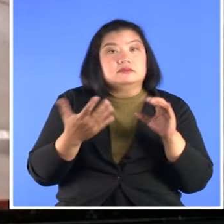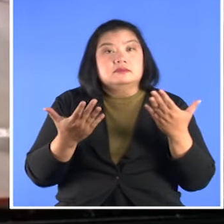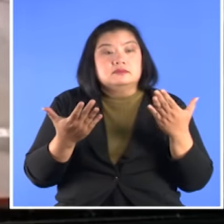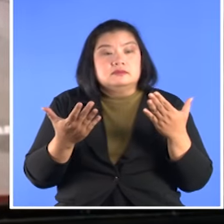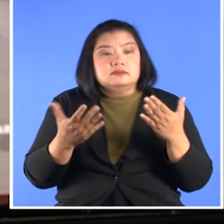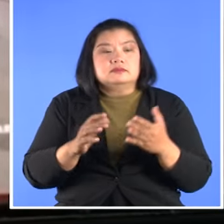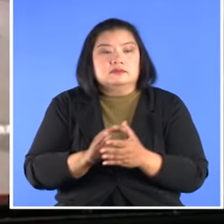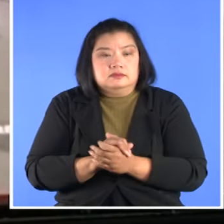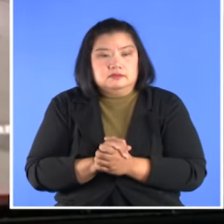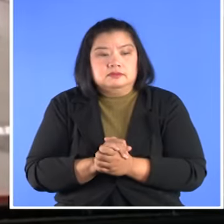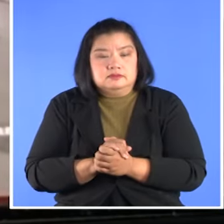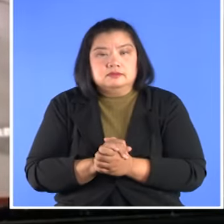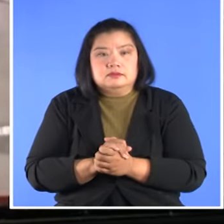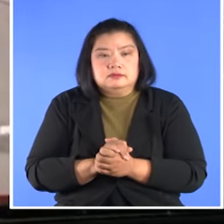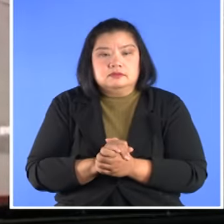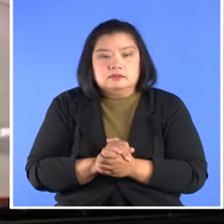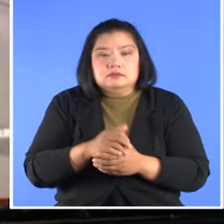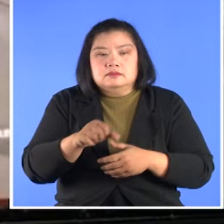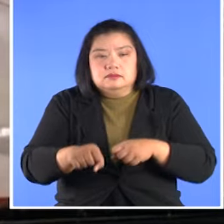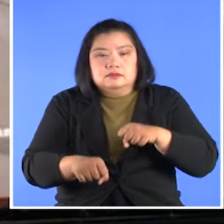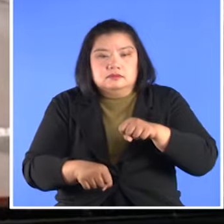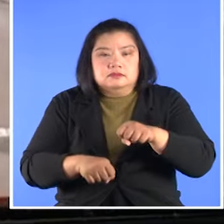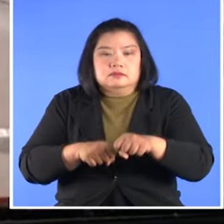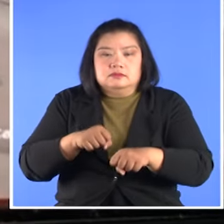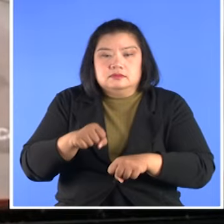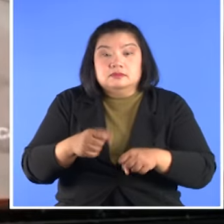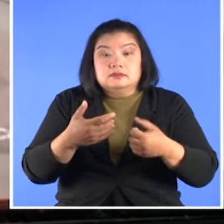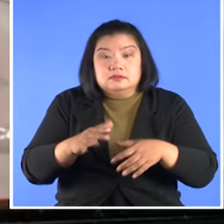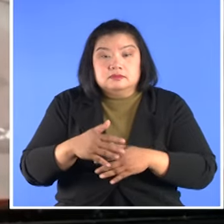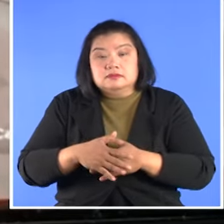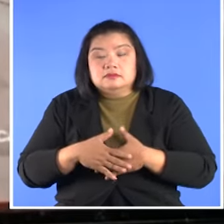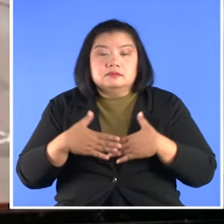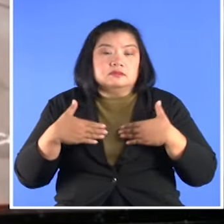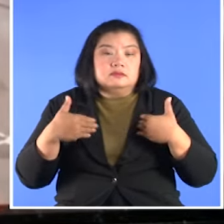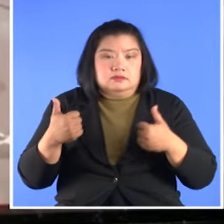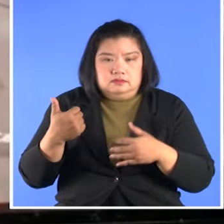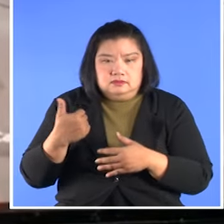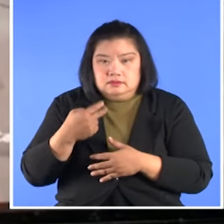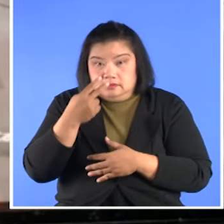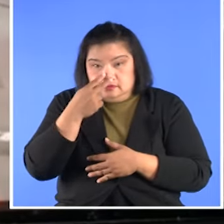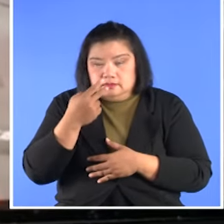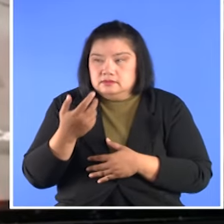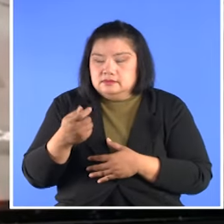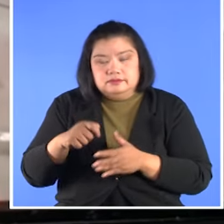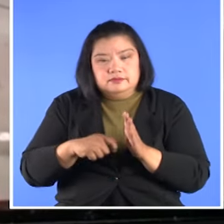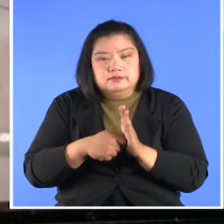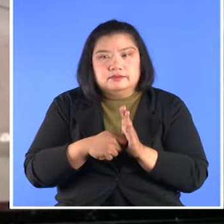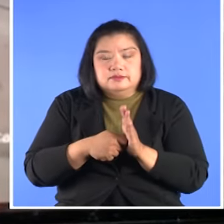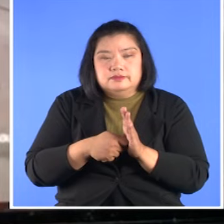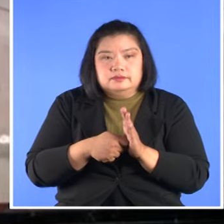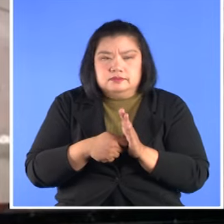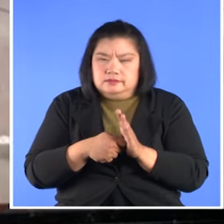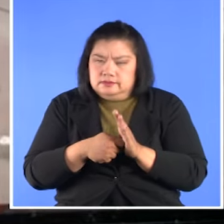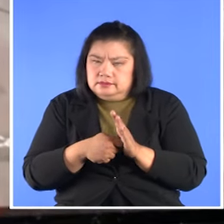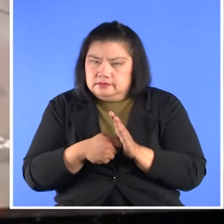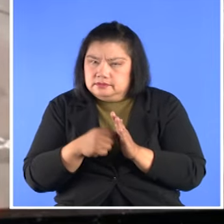ภาพมาถึงปั่นจักรยานจอดรถคู่ใจปึ๊บเสร็จแล้วในมือหน้าถืออุปกรณ์บางอย่างนะคะดูแล้วเหมือนเป็นวัย